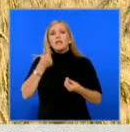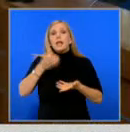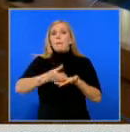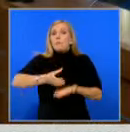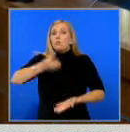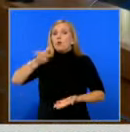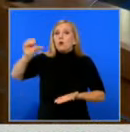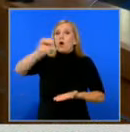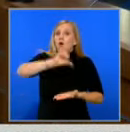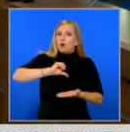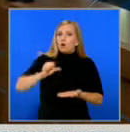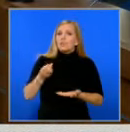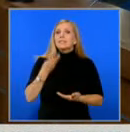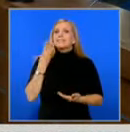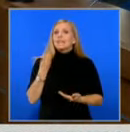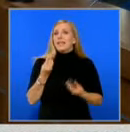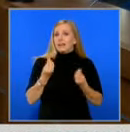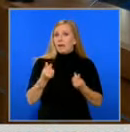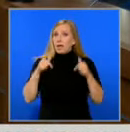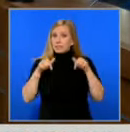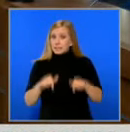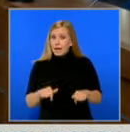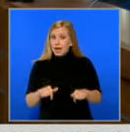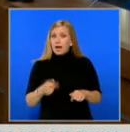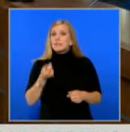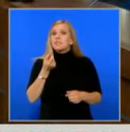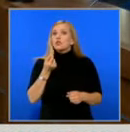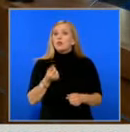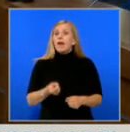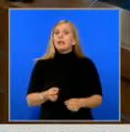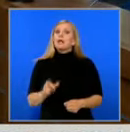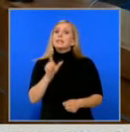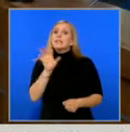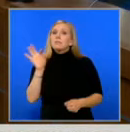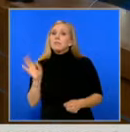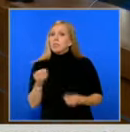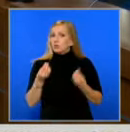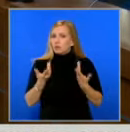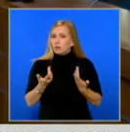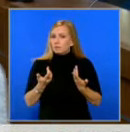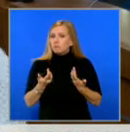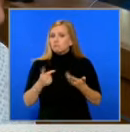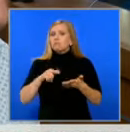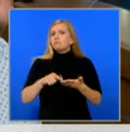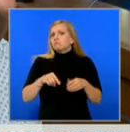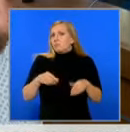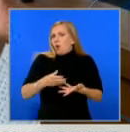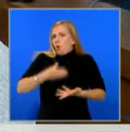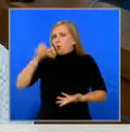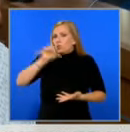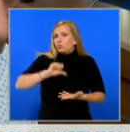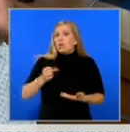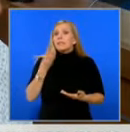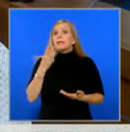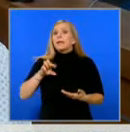беше 3 лв в момента цената на слънчогледа е 70 ст цената е 3,50 л разходите по производство техните са